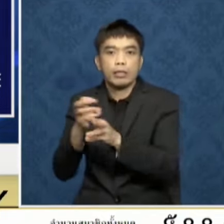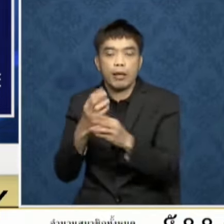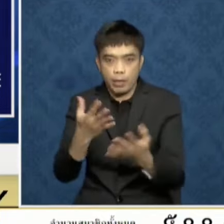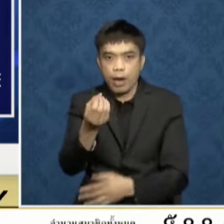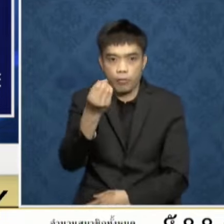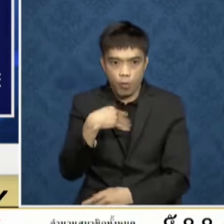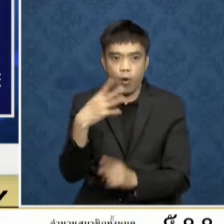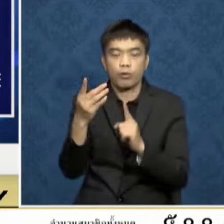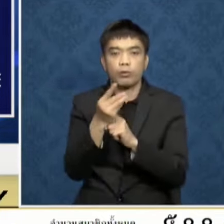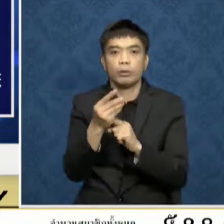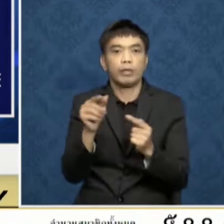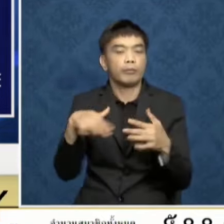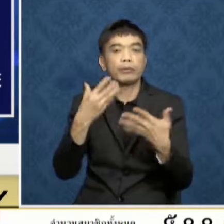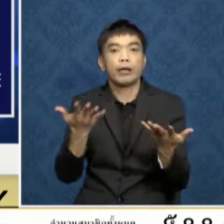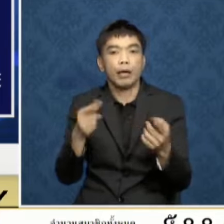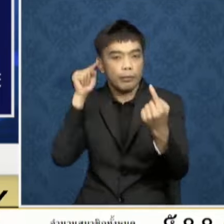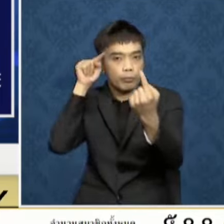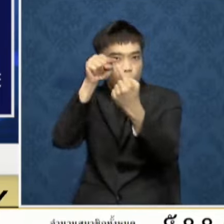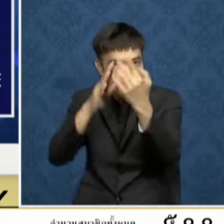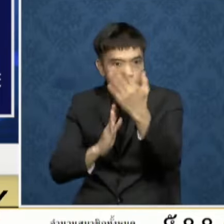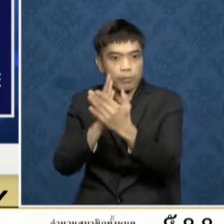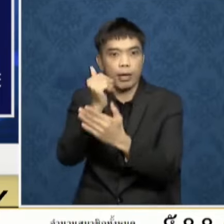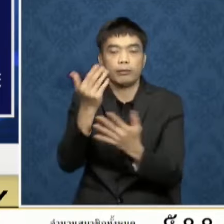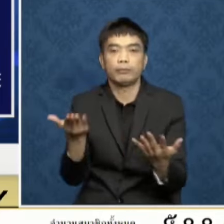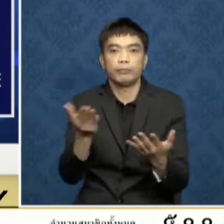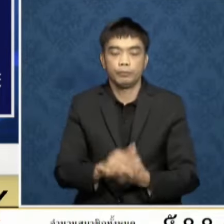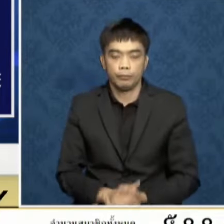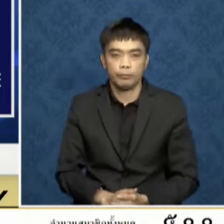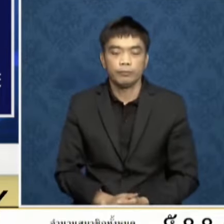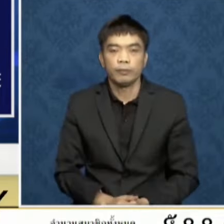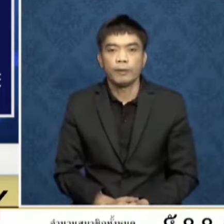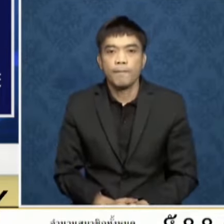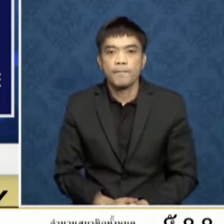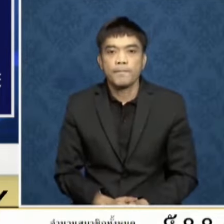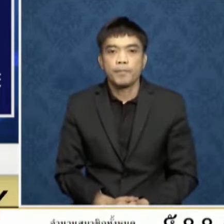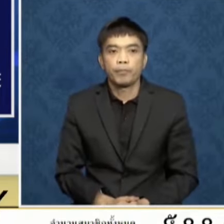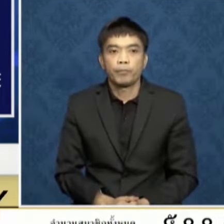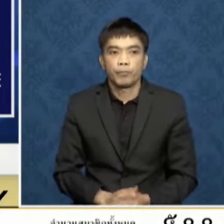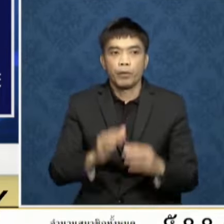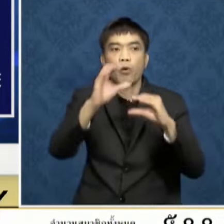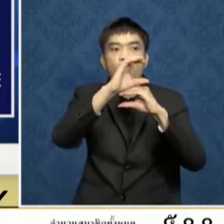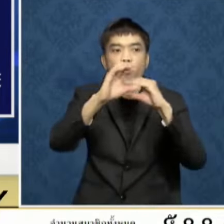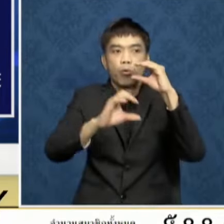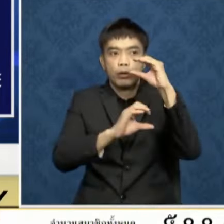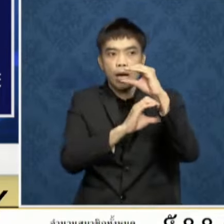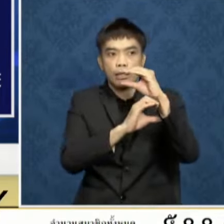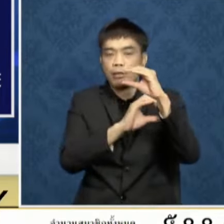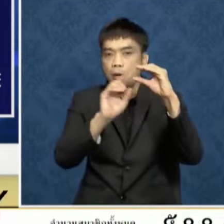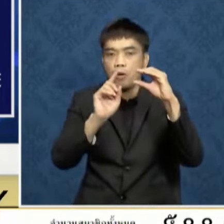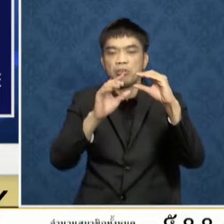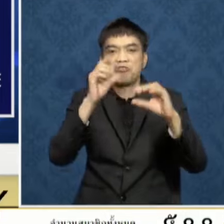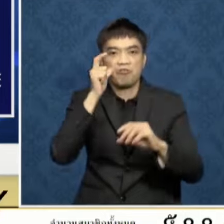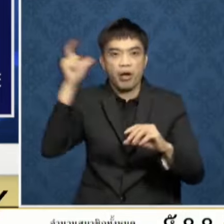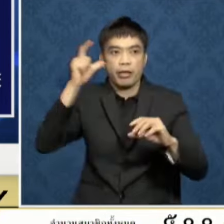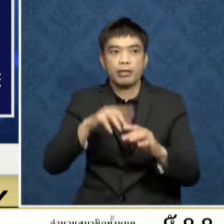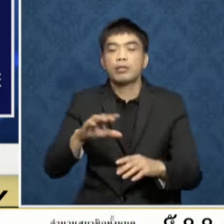ดิฉันด้วยนะคะปัญหาใหญ่ของโครงการโอ Forceค่ะคือการขาดเจ้าภาพที่